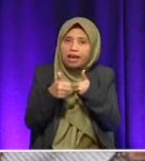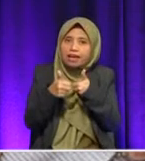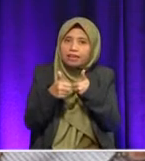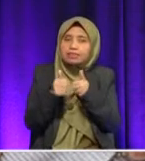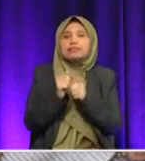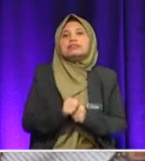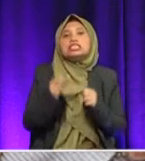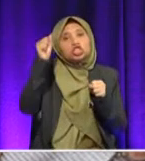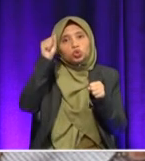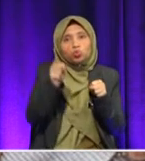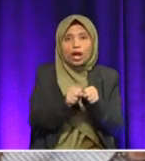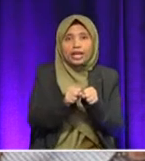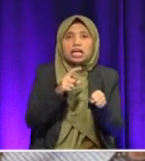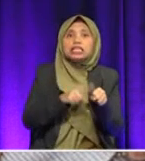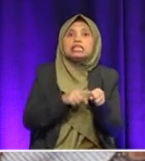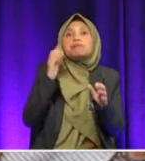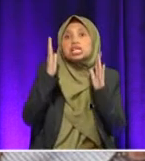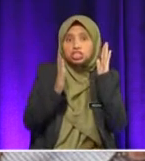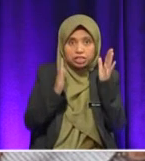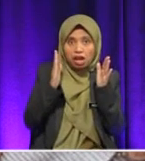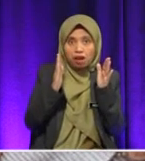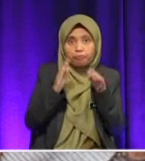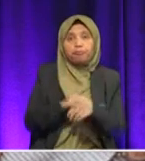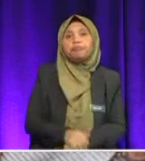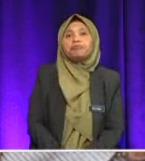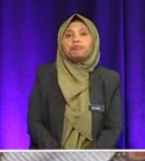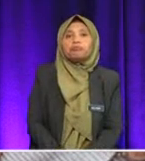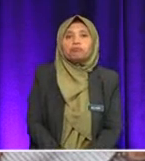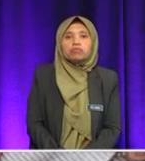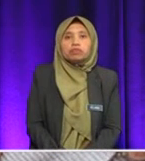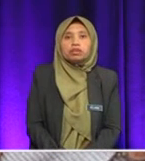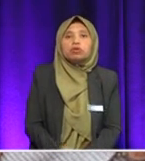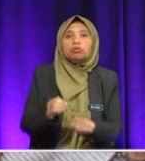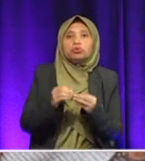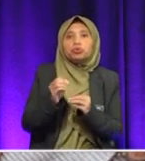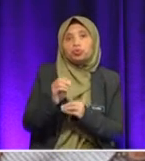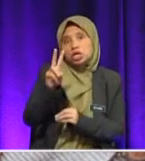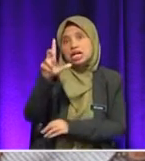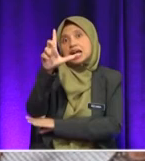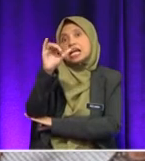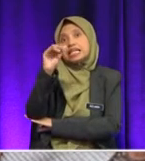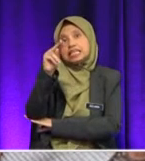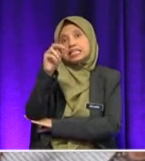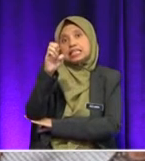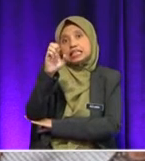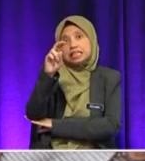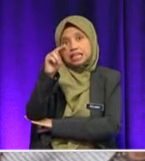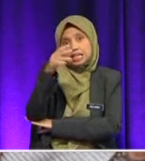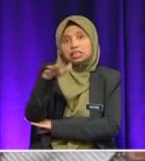sangat digunakan secara meluas dalam dunia fashion kemudian Febrina Sutera